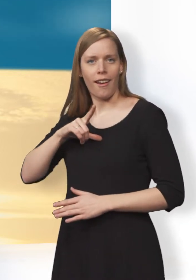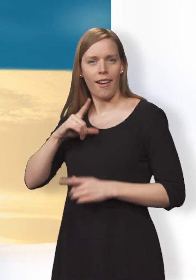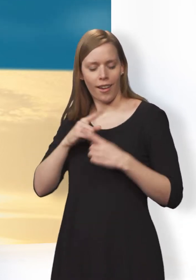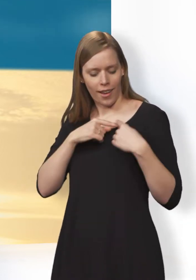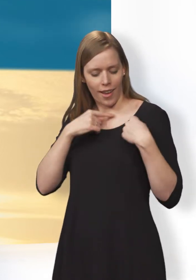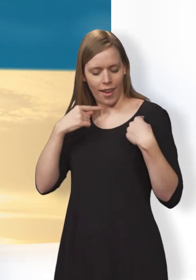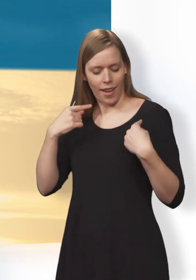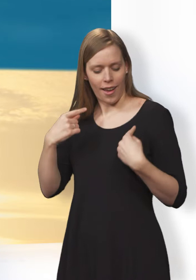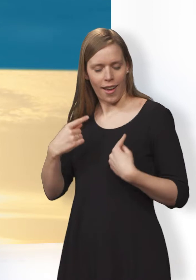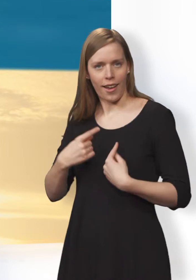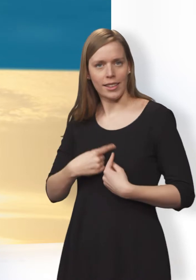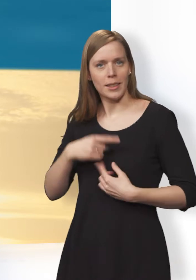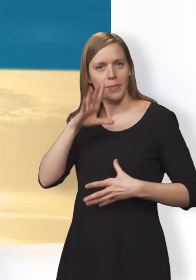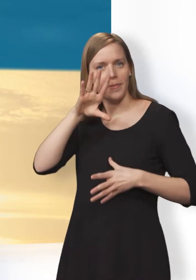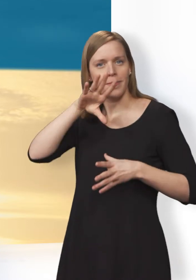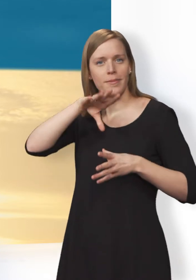mittendrin